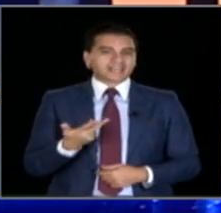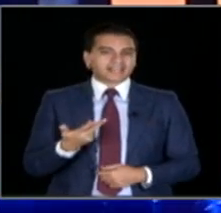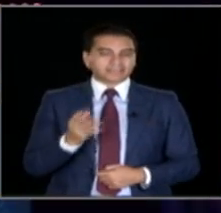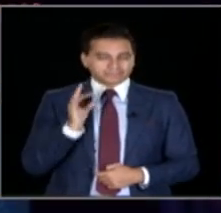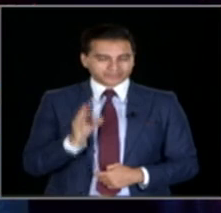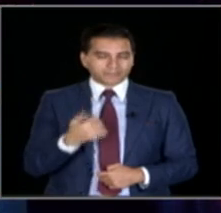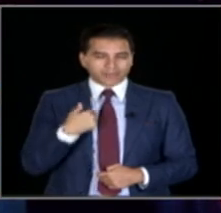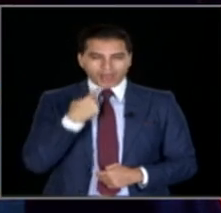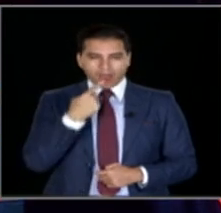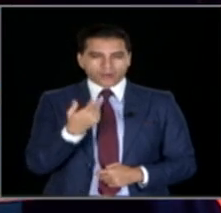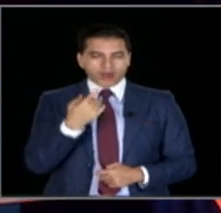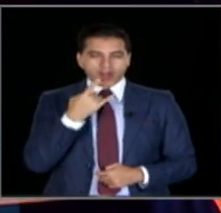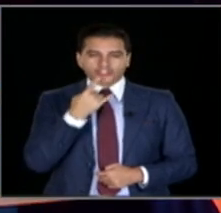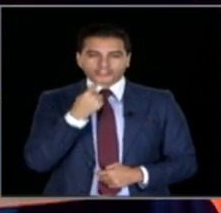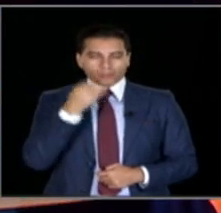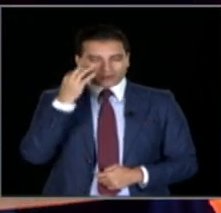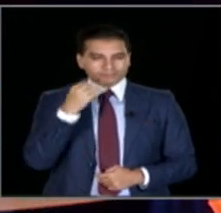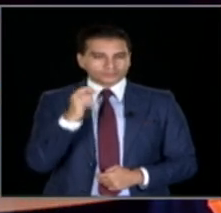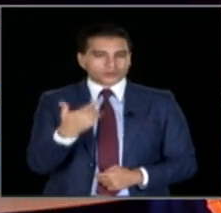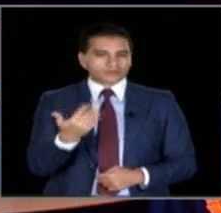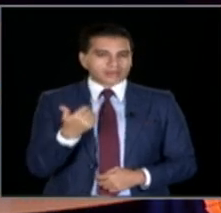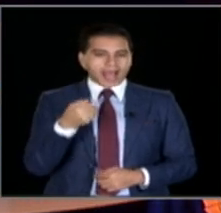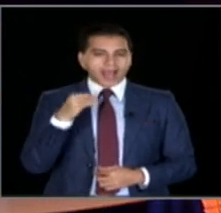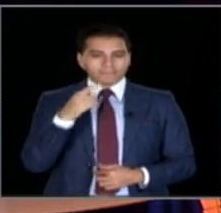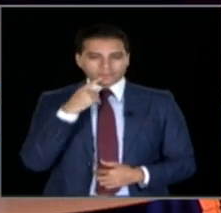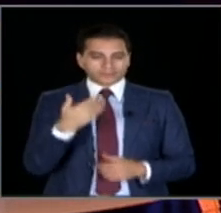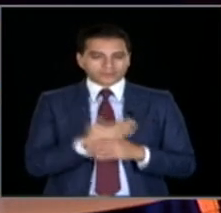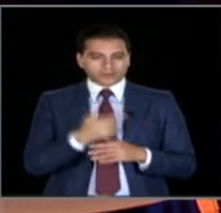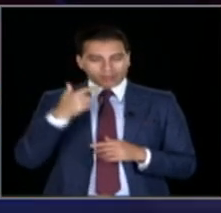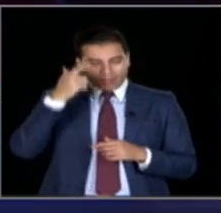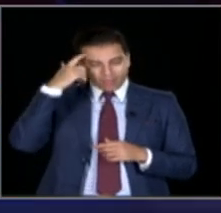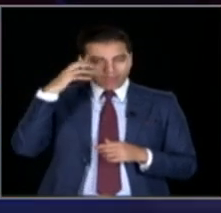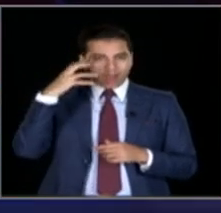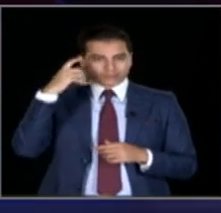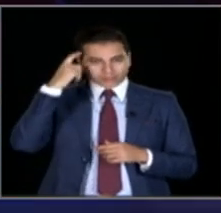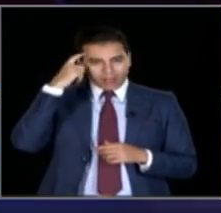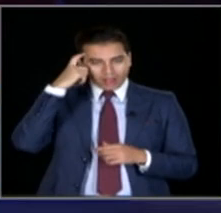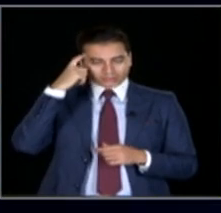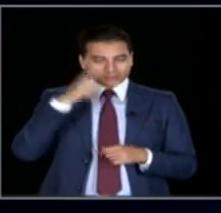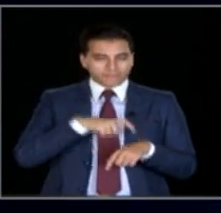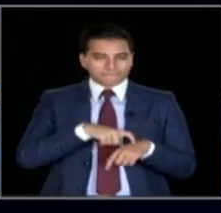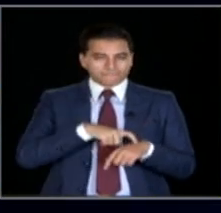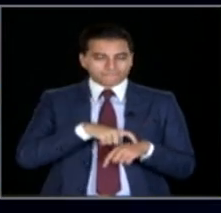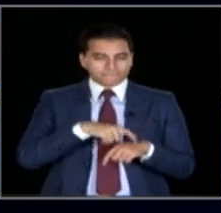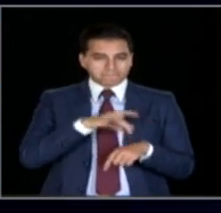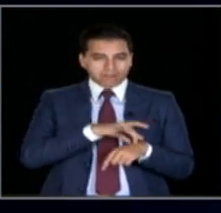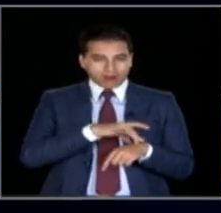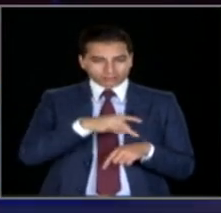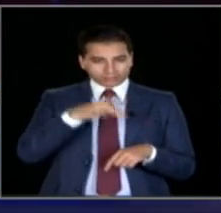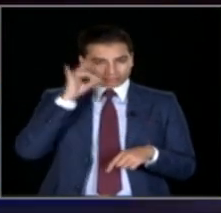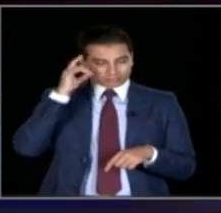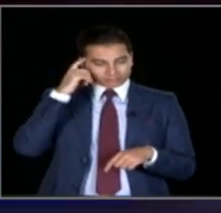ثواني. احمد ابو حسين. الجهاز العصبي. جهاز العصبي اجابه